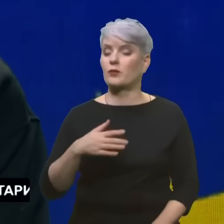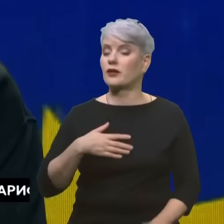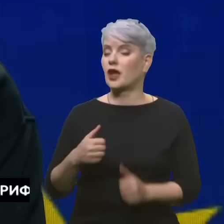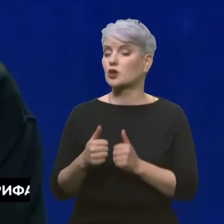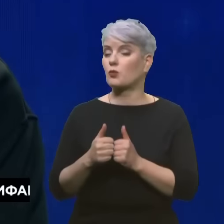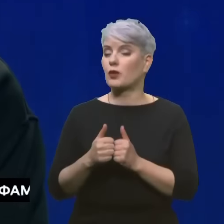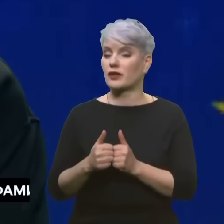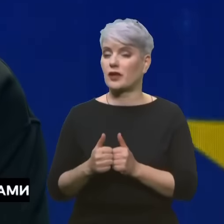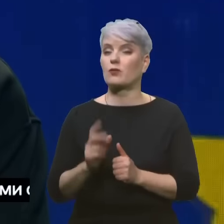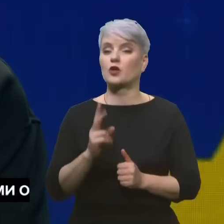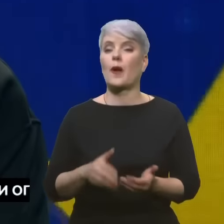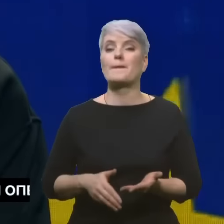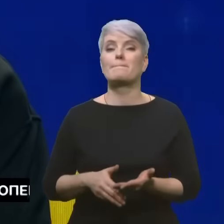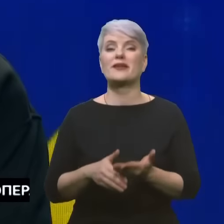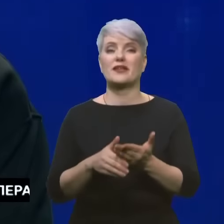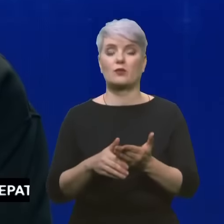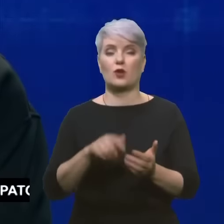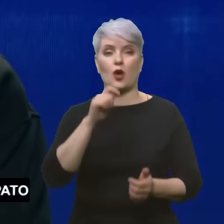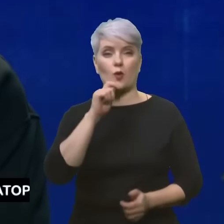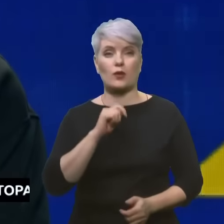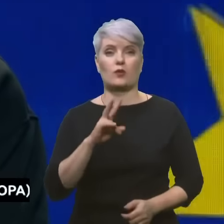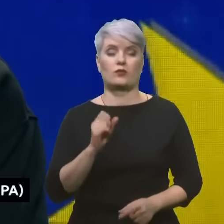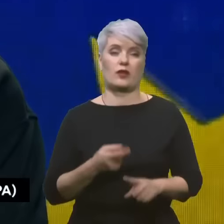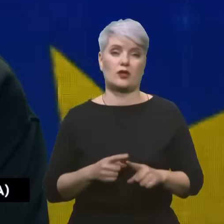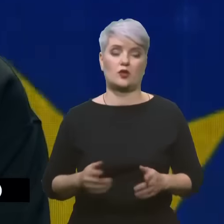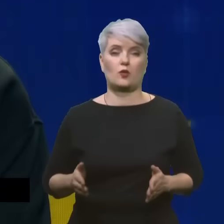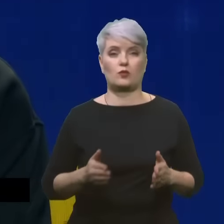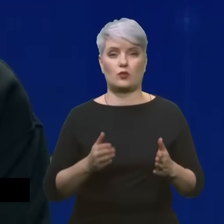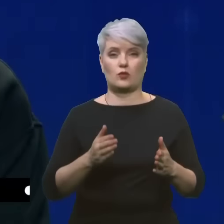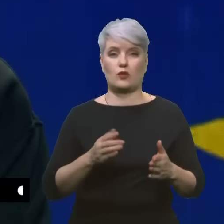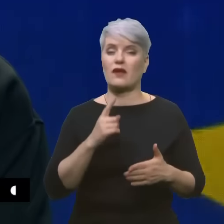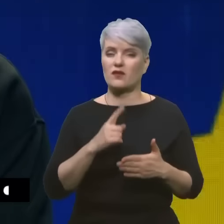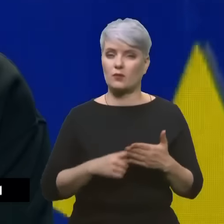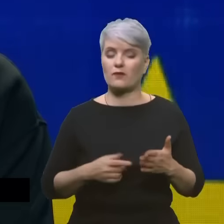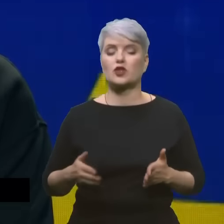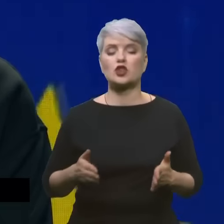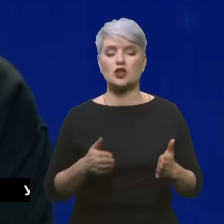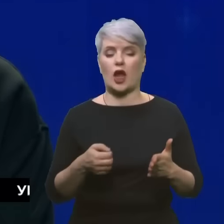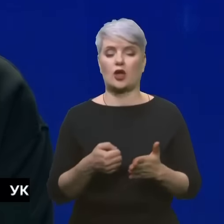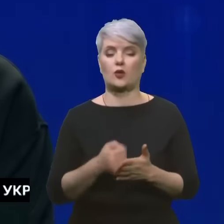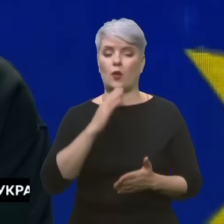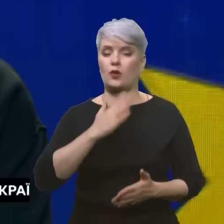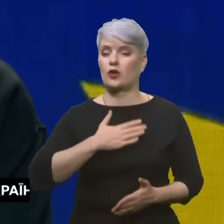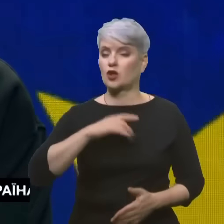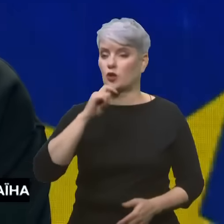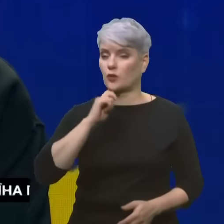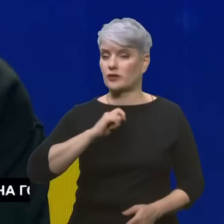шляху, впевнений шляху до нашої української перемоги. Якщо можна, давайте